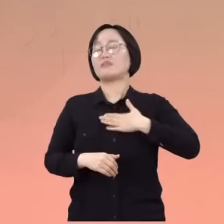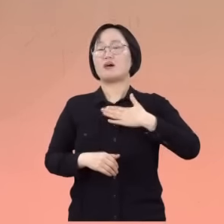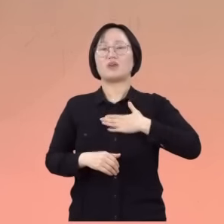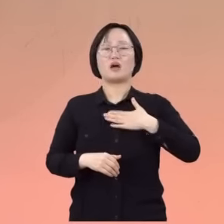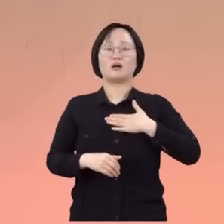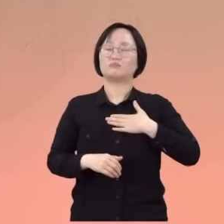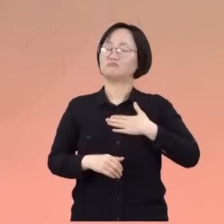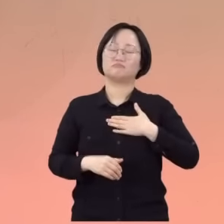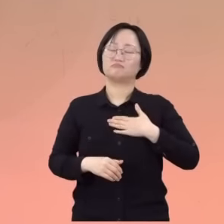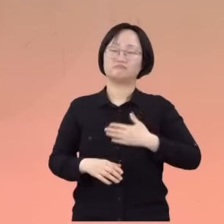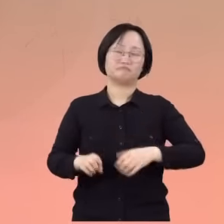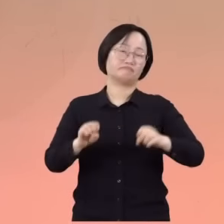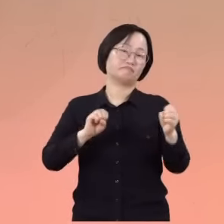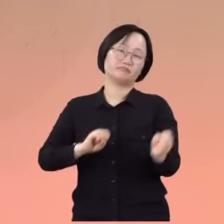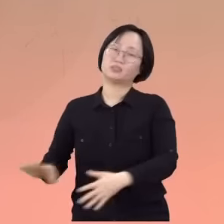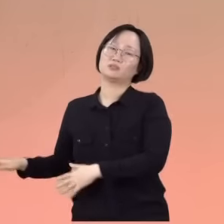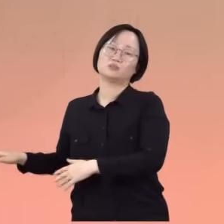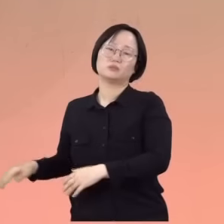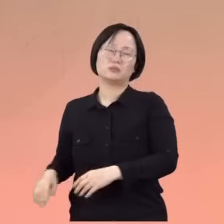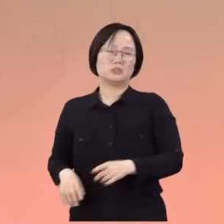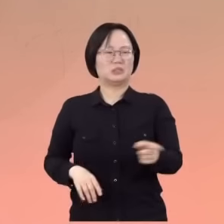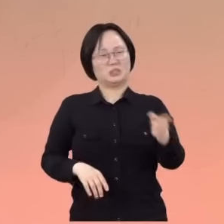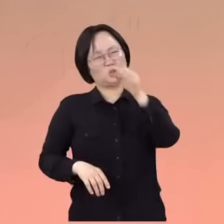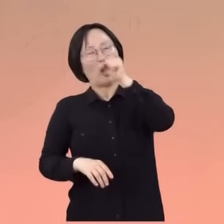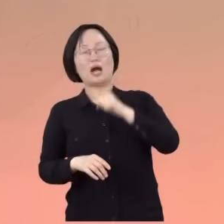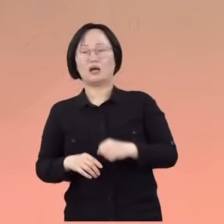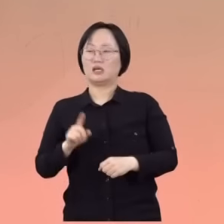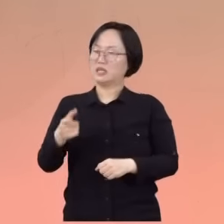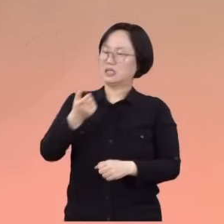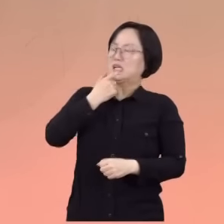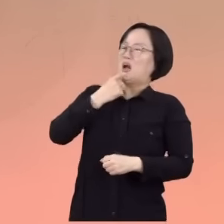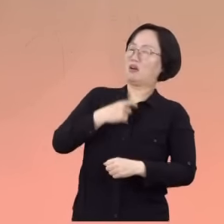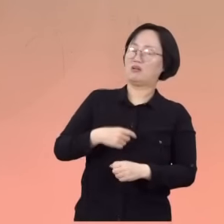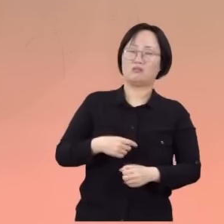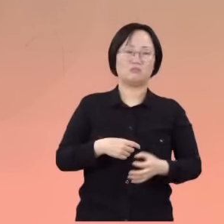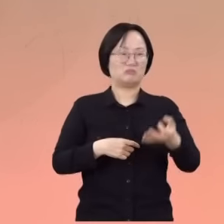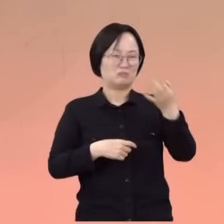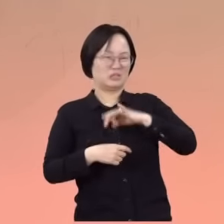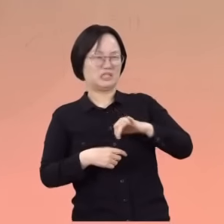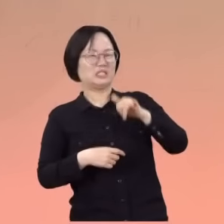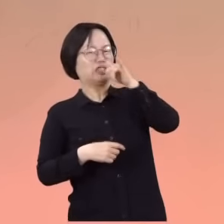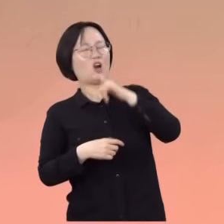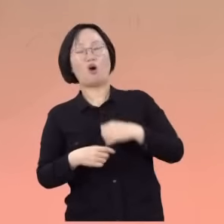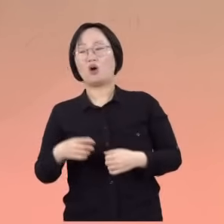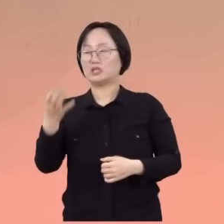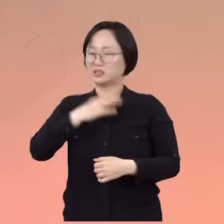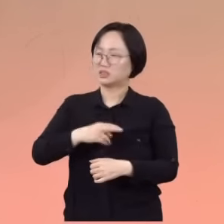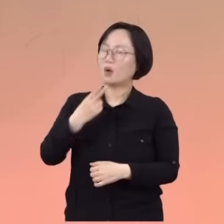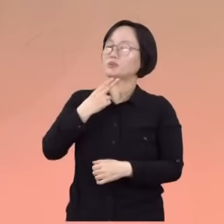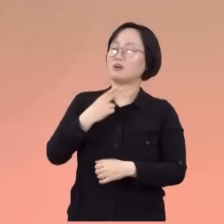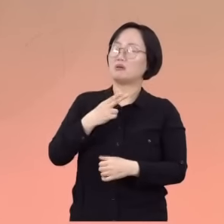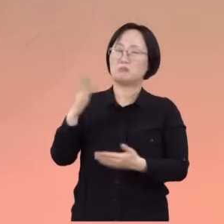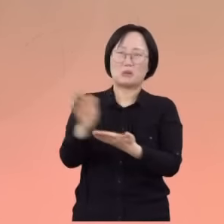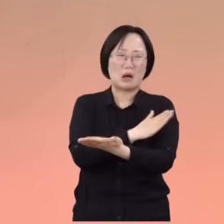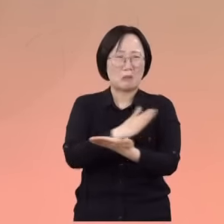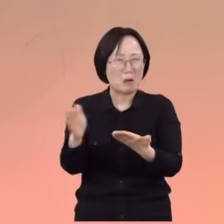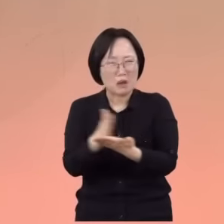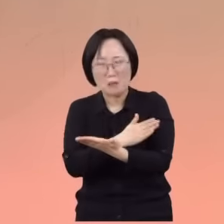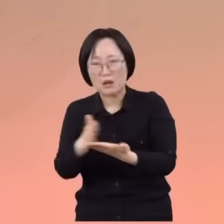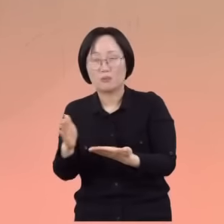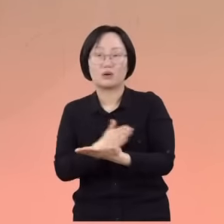딱 내려놓고 효과가 있다 효과가 없다라는 그런 분별도 다